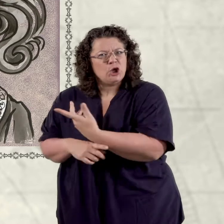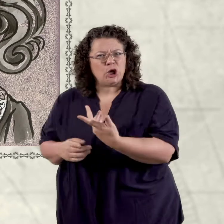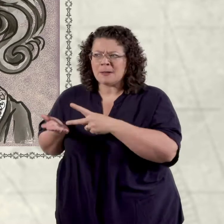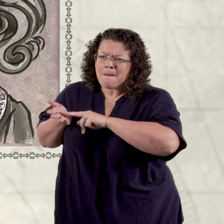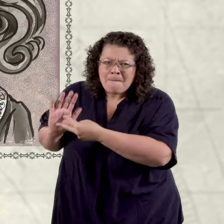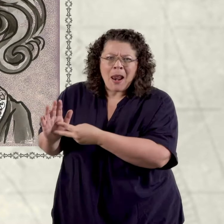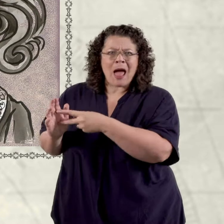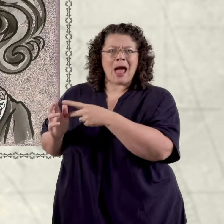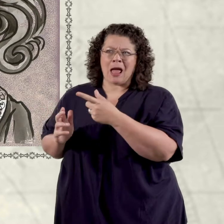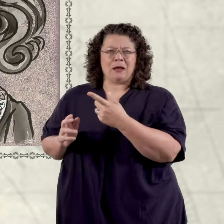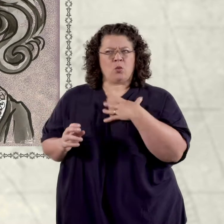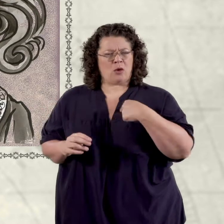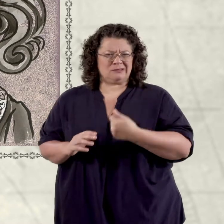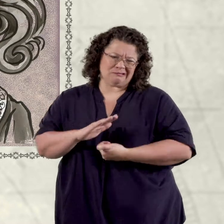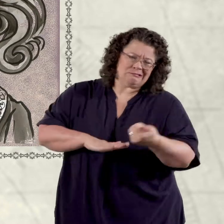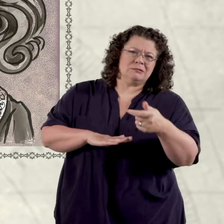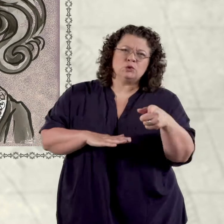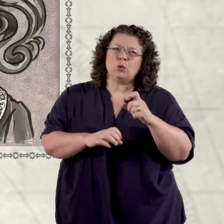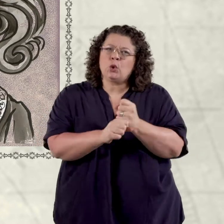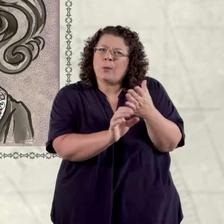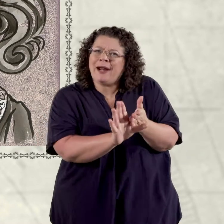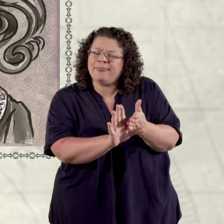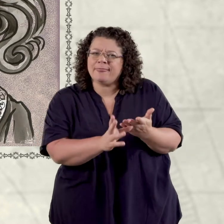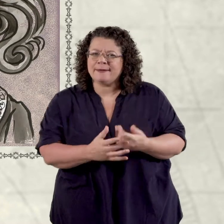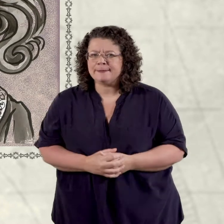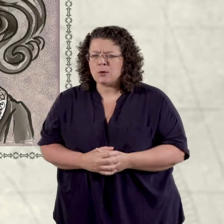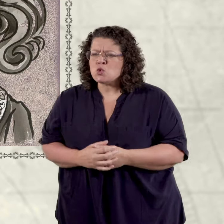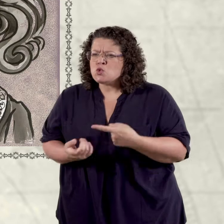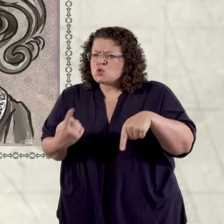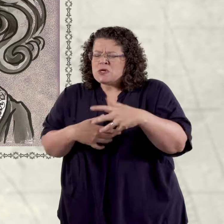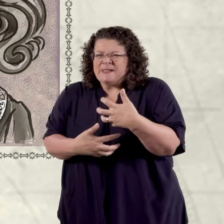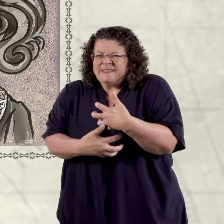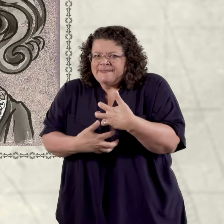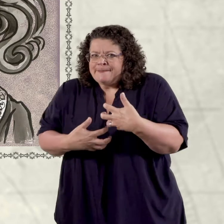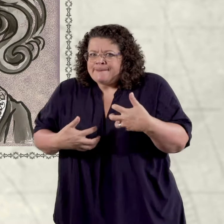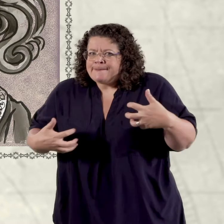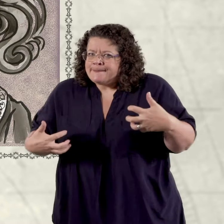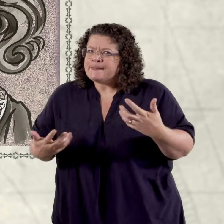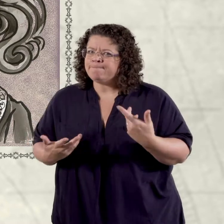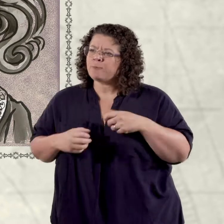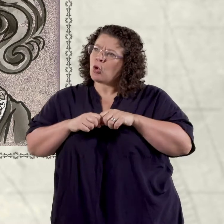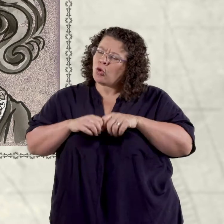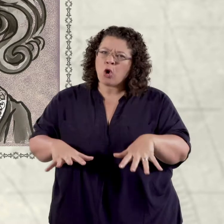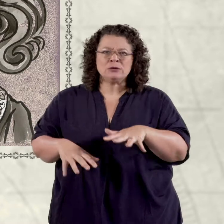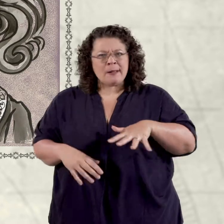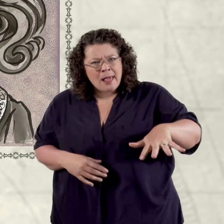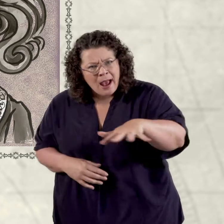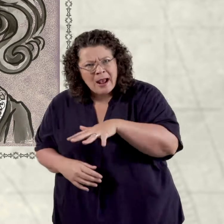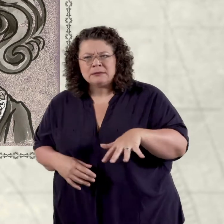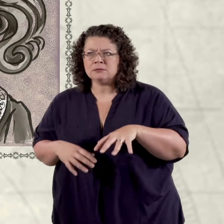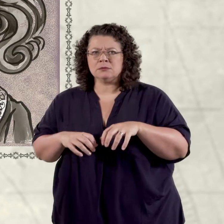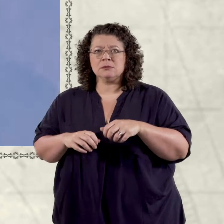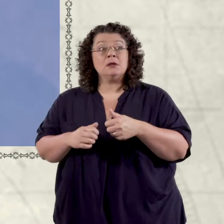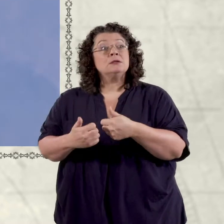talu gan Edward y Cyntaf fel rhan o'i gynllwyn i fy ngorfodi i gilio nôl i Wynedd. Roedd y tensiynau wedi